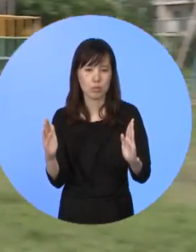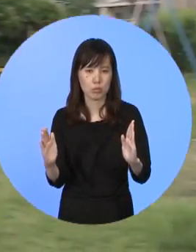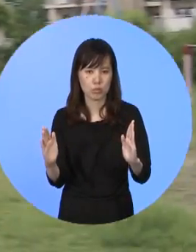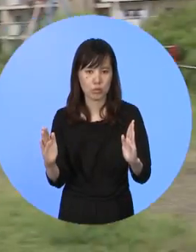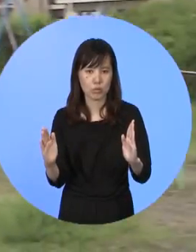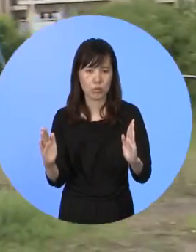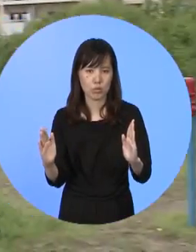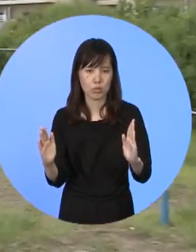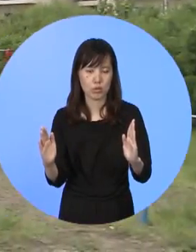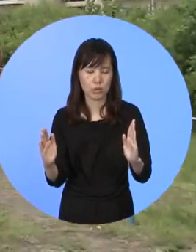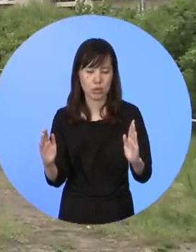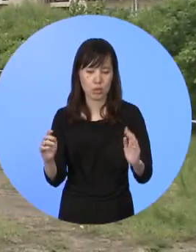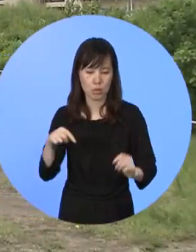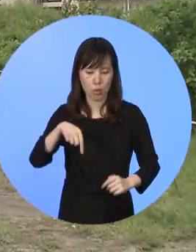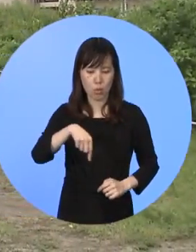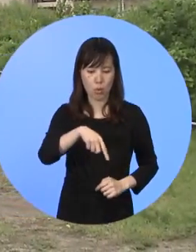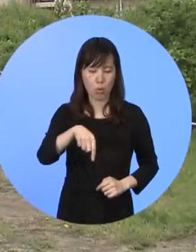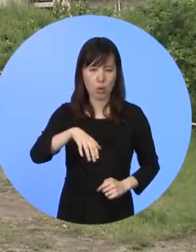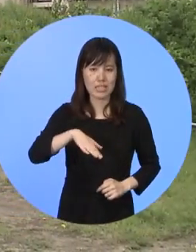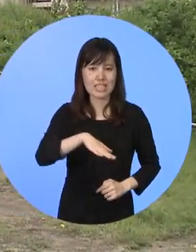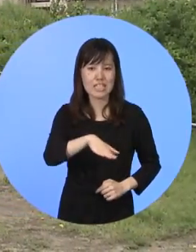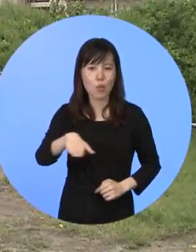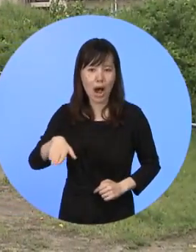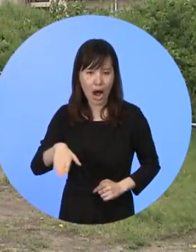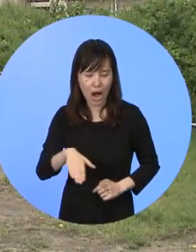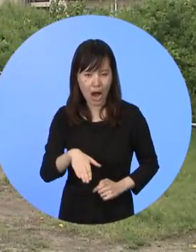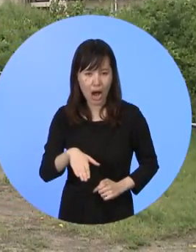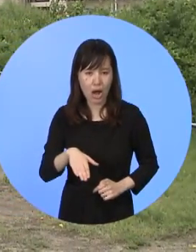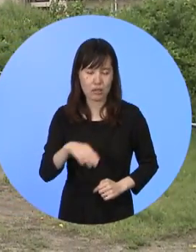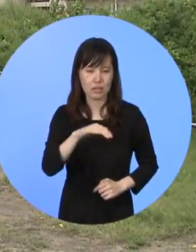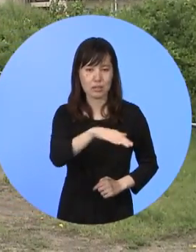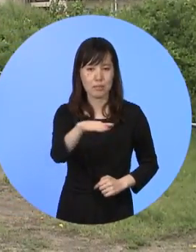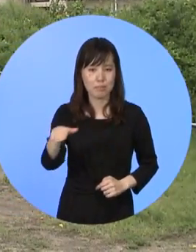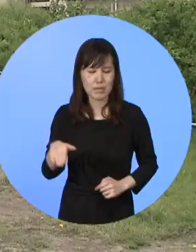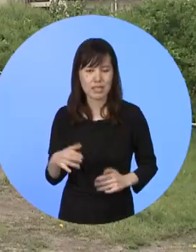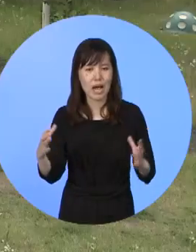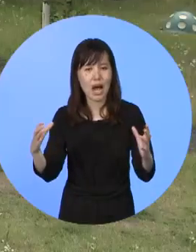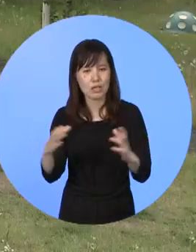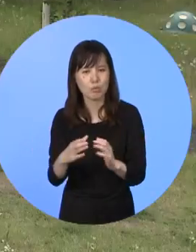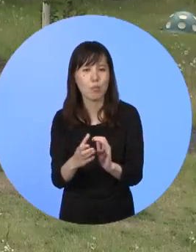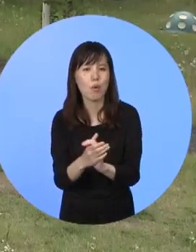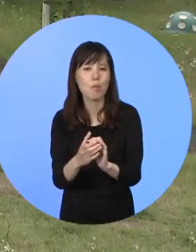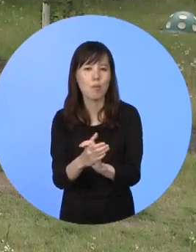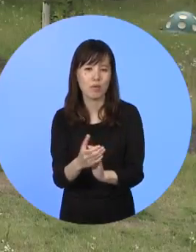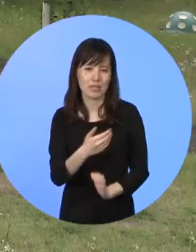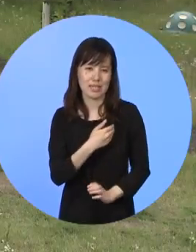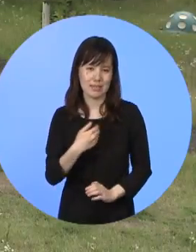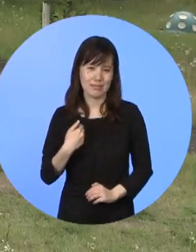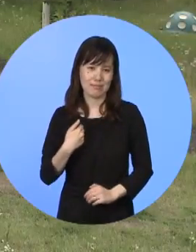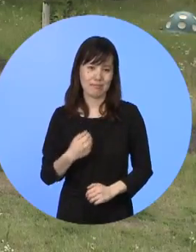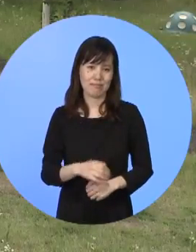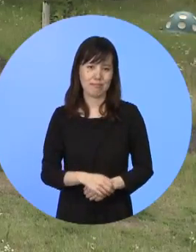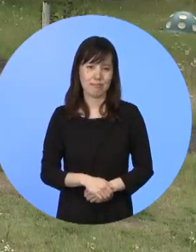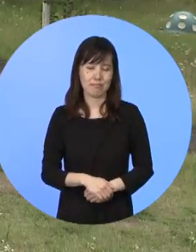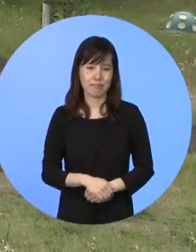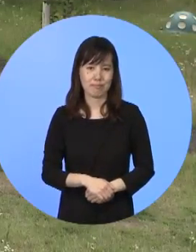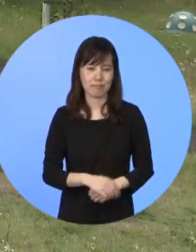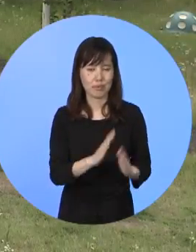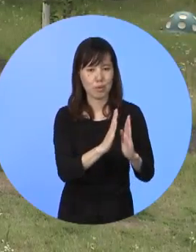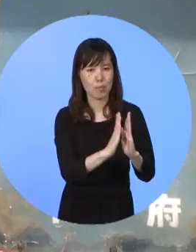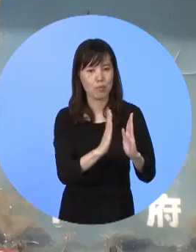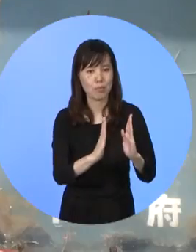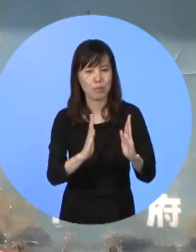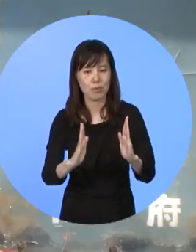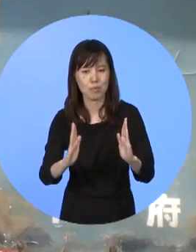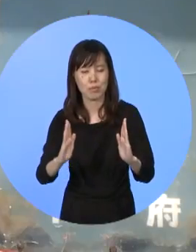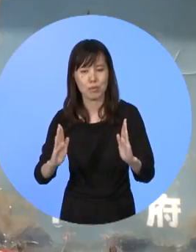建物を囲って中庭を作ることによって、そこにみんなの意識がいきますね。コミュニティが形成されやすい、はい、平行配置の方はき